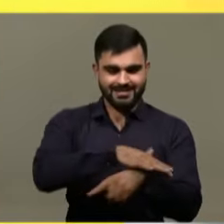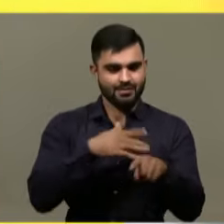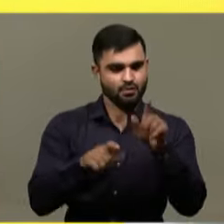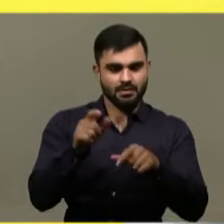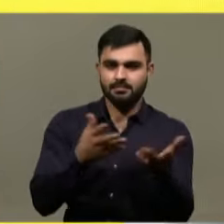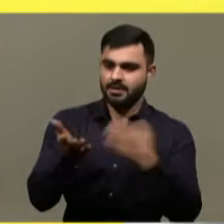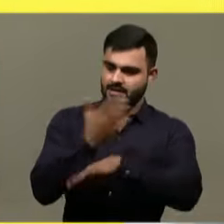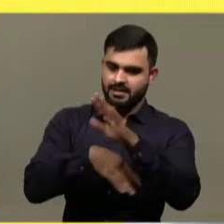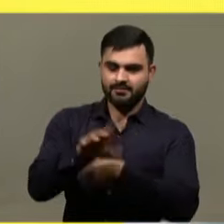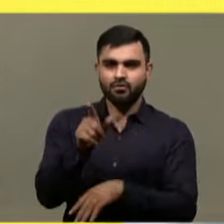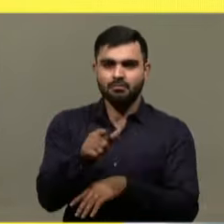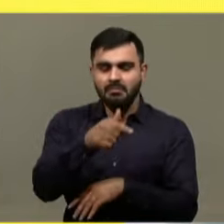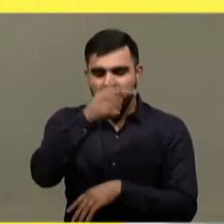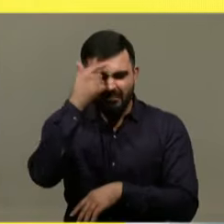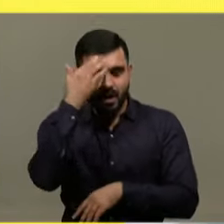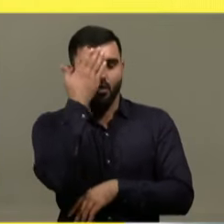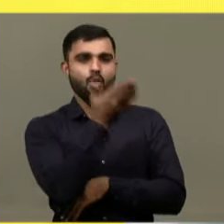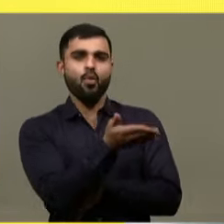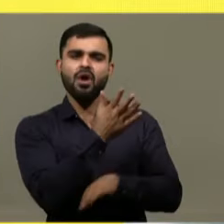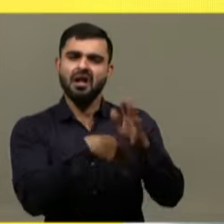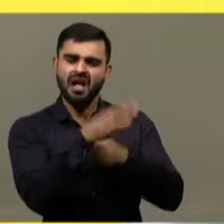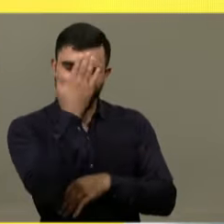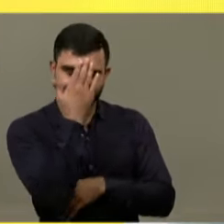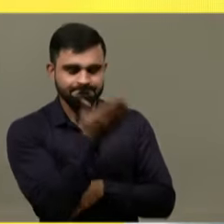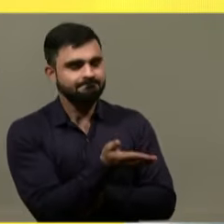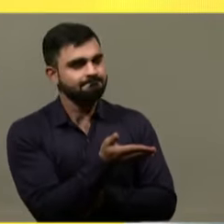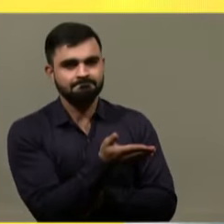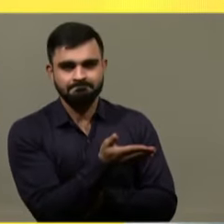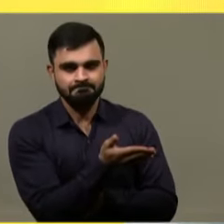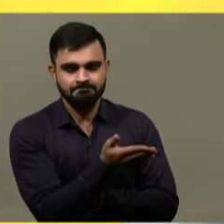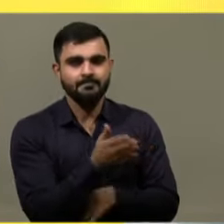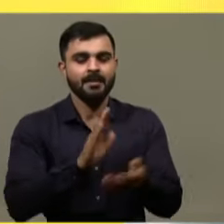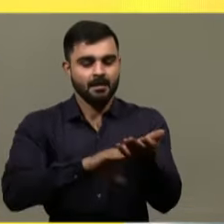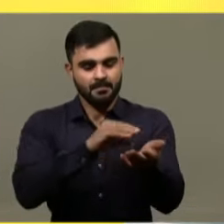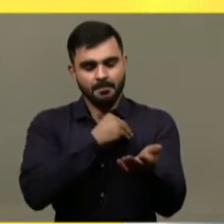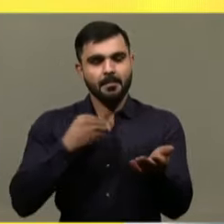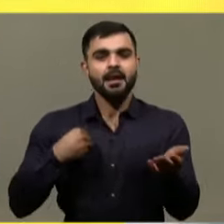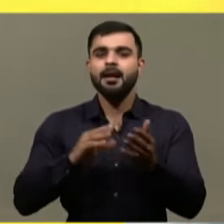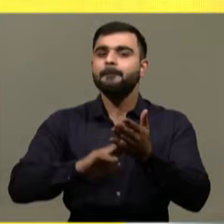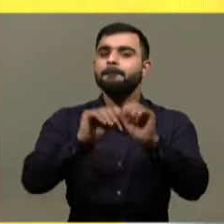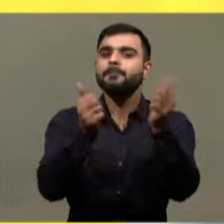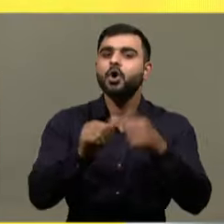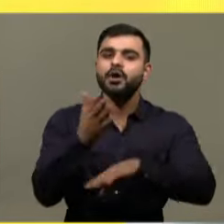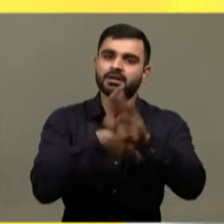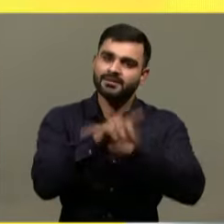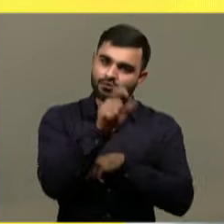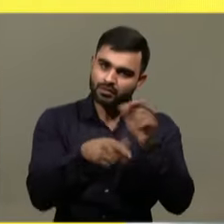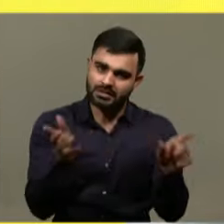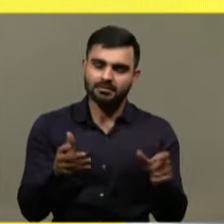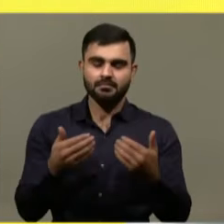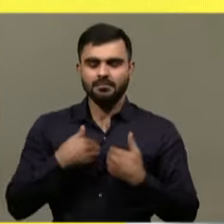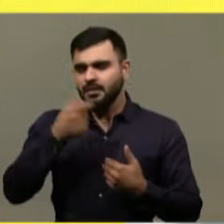हम विकलांगता को एक अभिशाप की तरफ तरह से देखते हैं जिसको हम बोलते हैं मेडिकल मॉडल ऑफ डिसेबिलिटी मुझे कोई